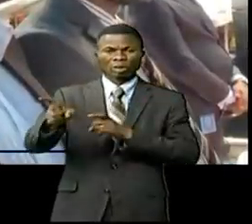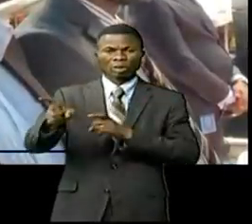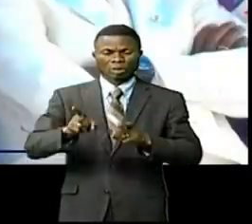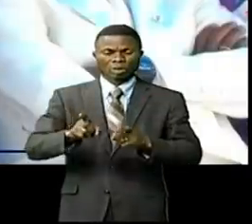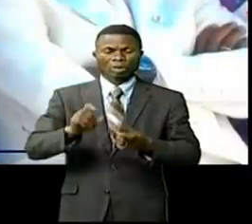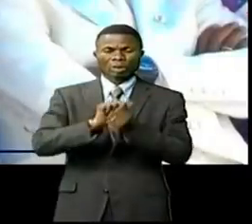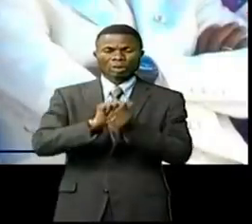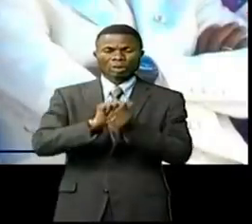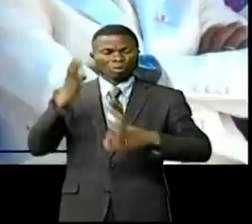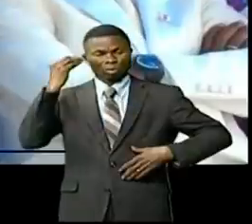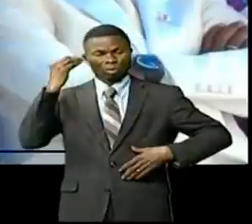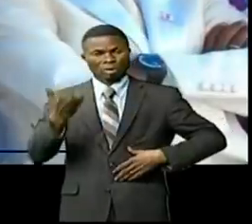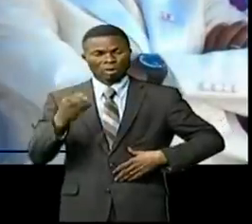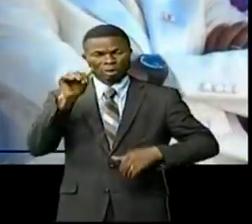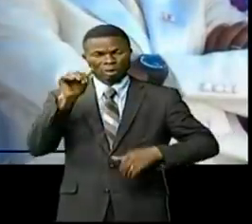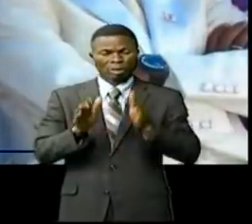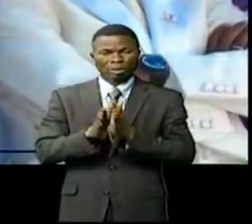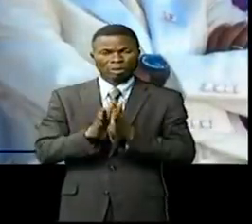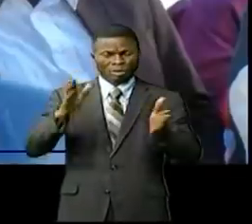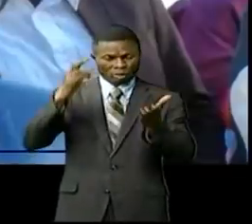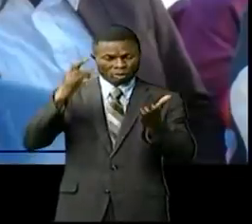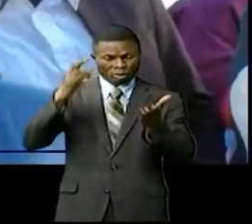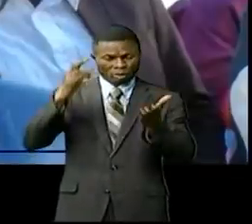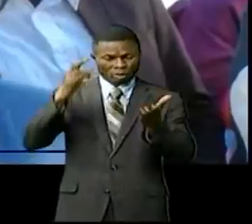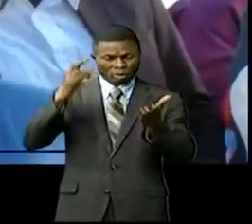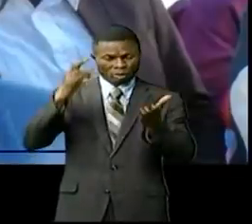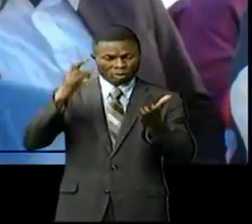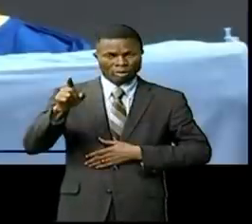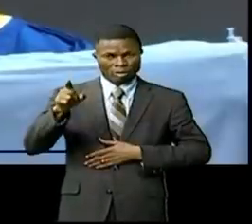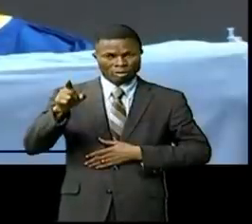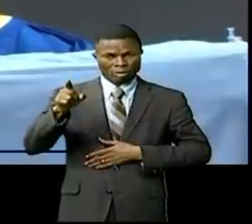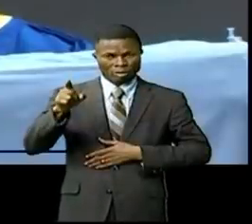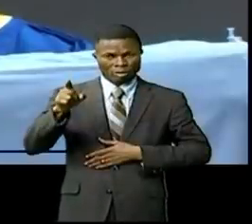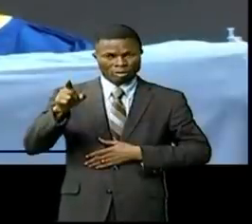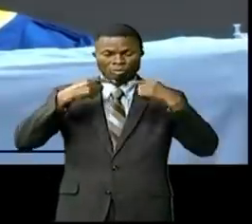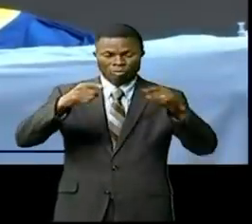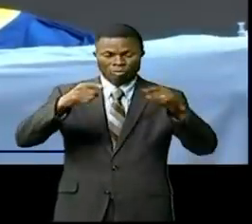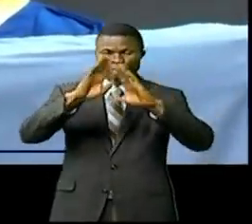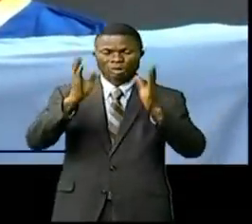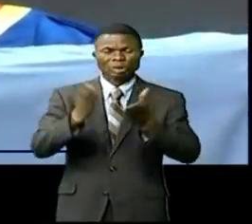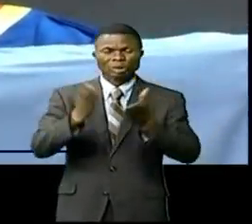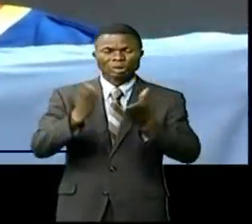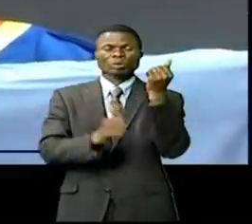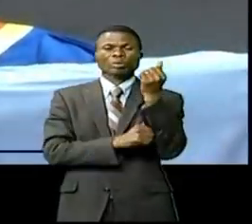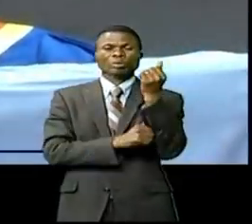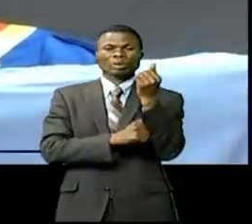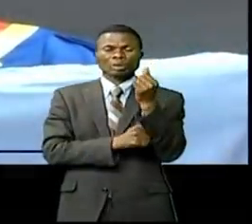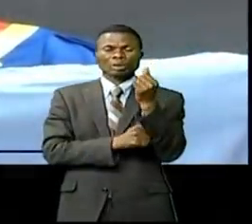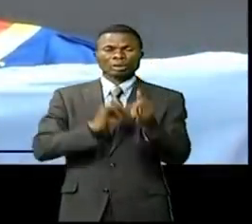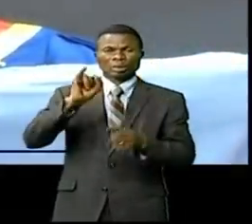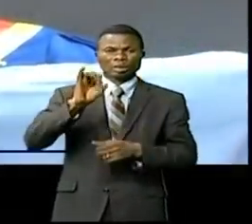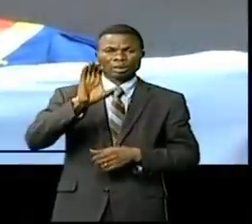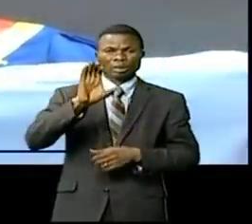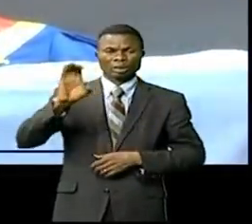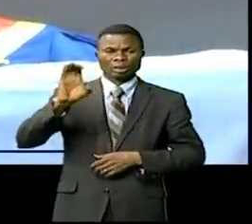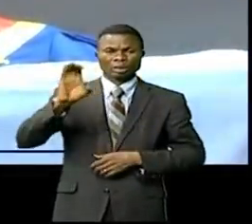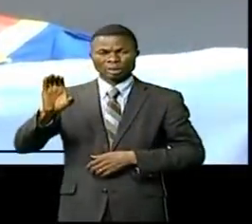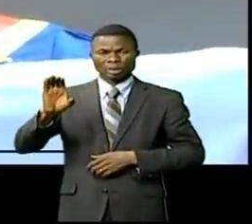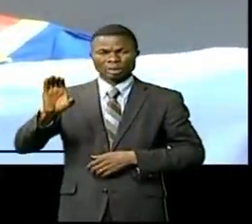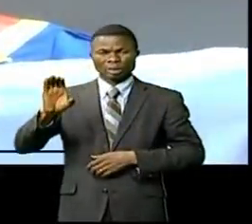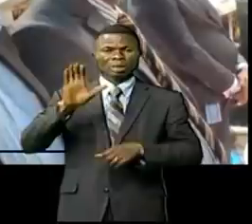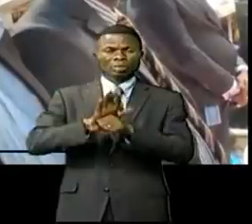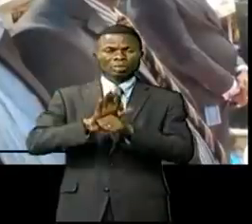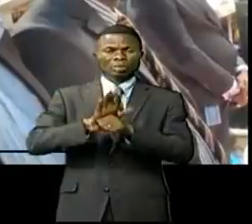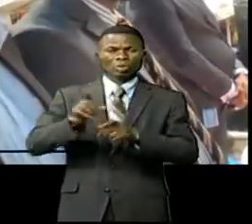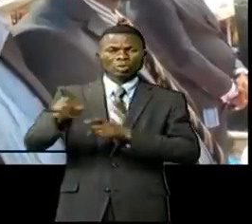épidémiologie. Le secrétaire académique Richard Issassi a annoncé à l'assistance que l'UCCR compte réaliser plusieurs